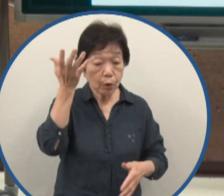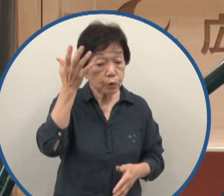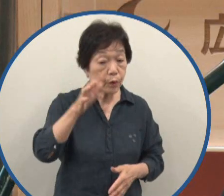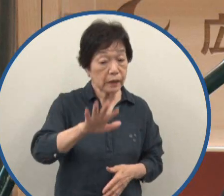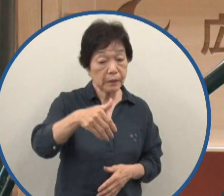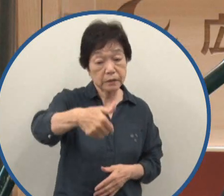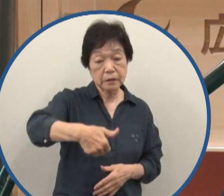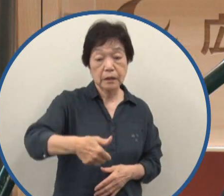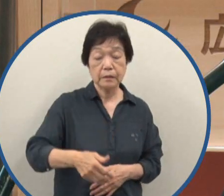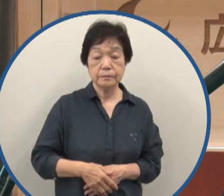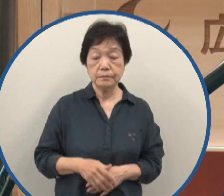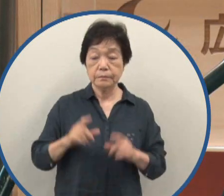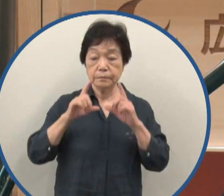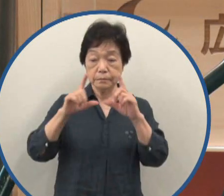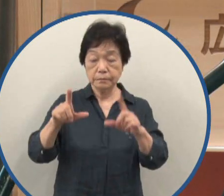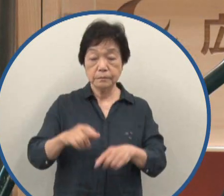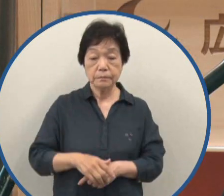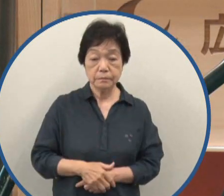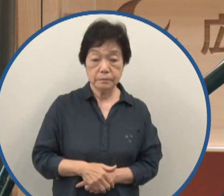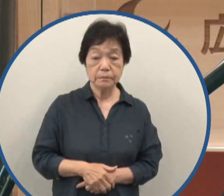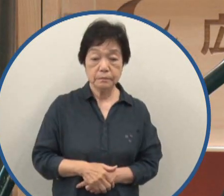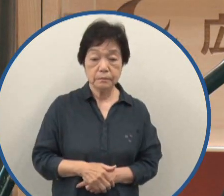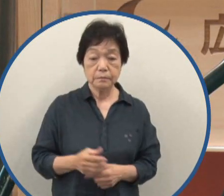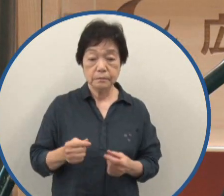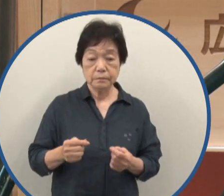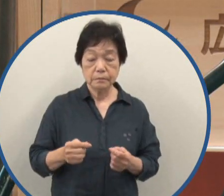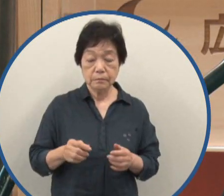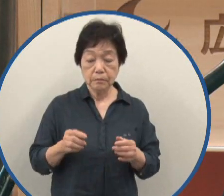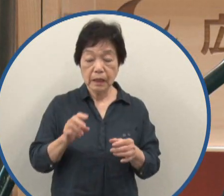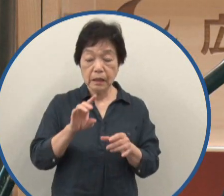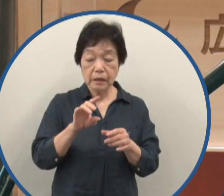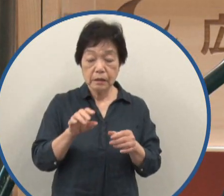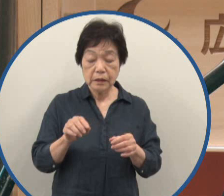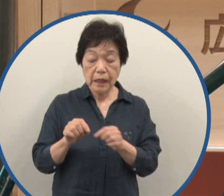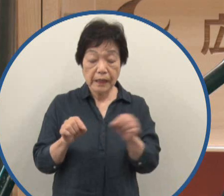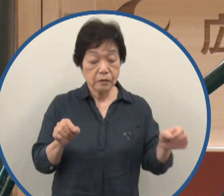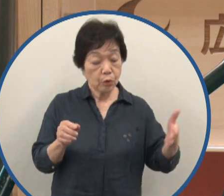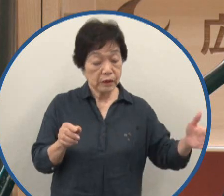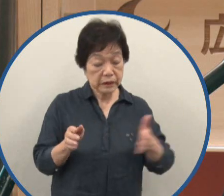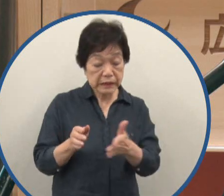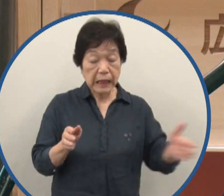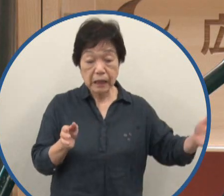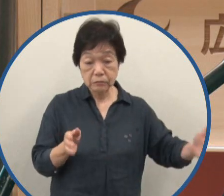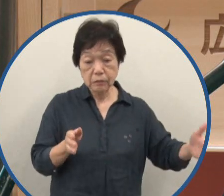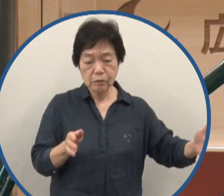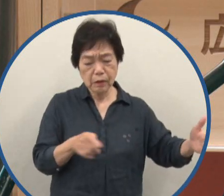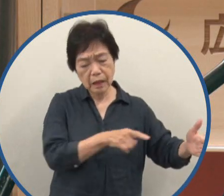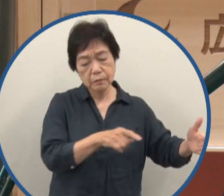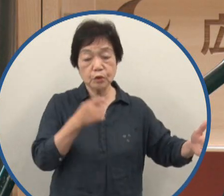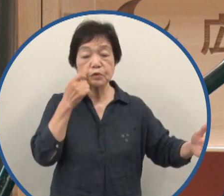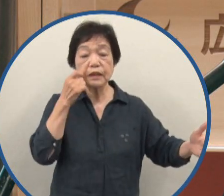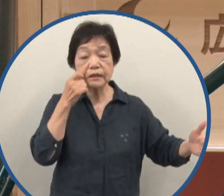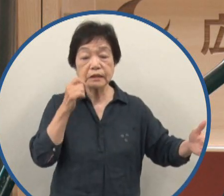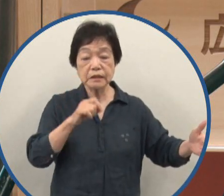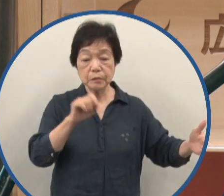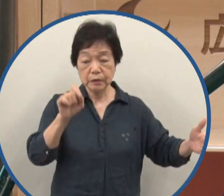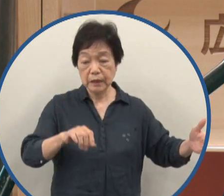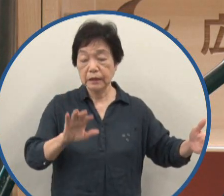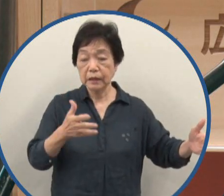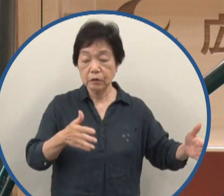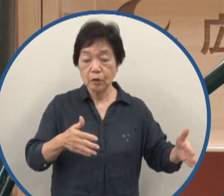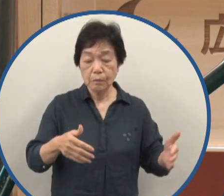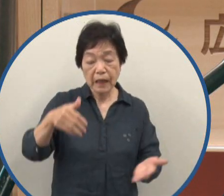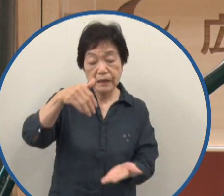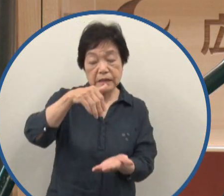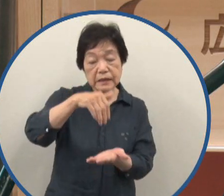でとか。 そうですね、この期間というのはですね、なかなか難しいところではあるんですが、まあ、最低限